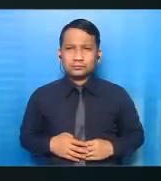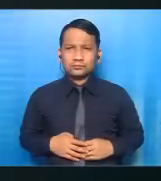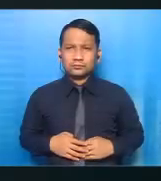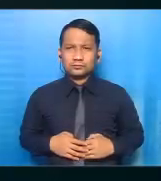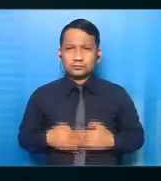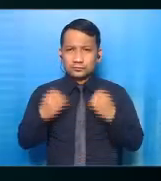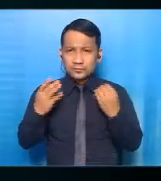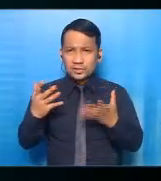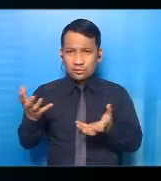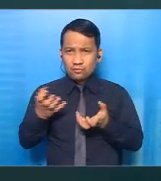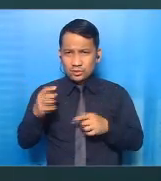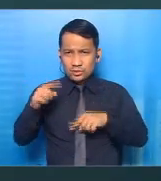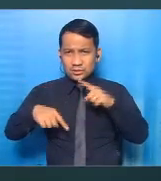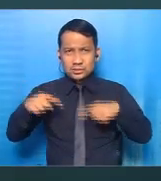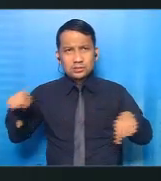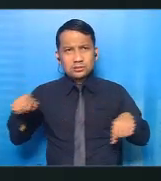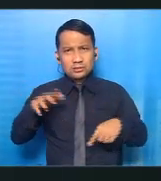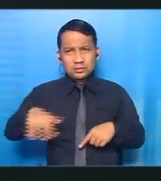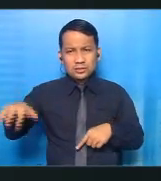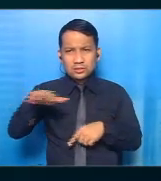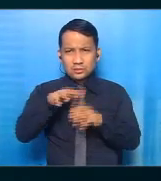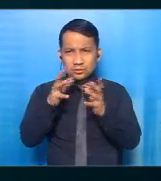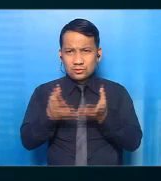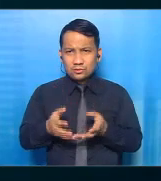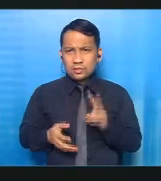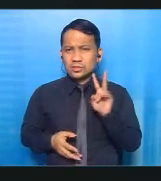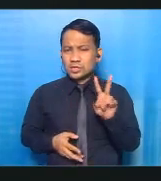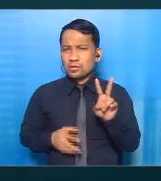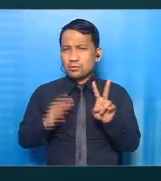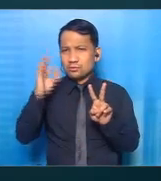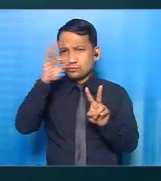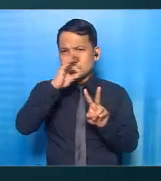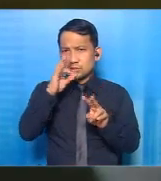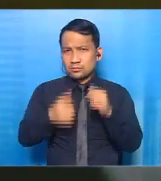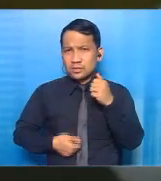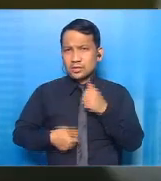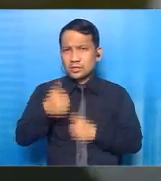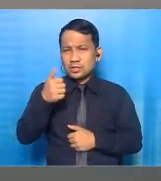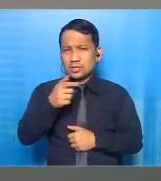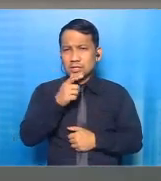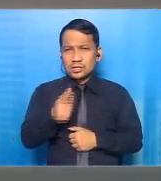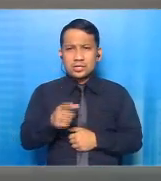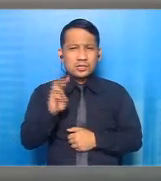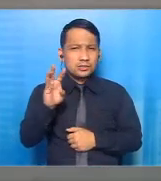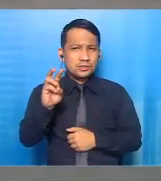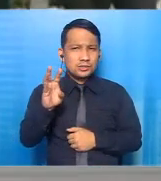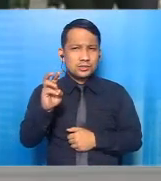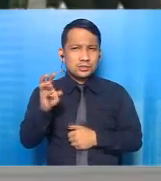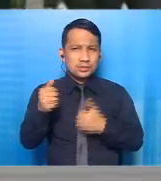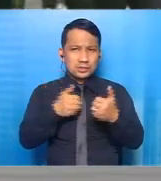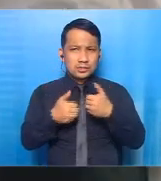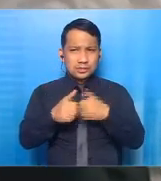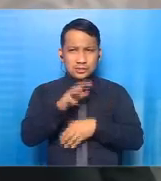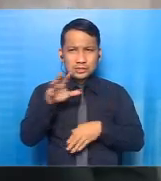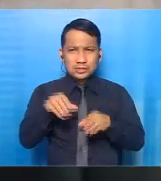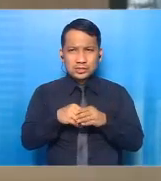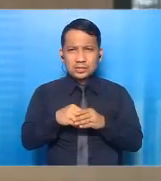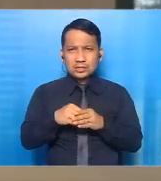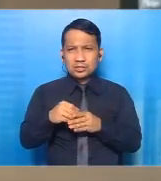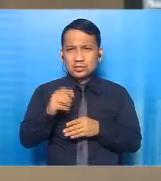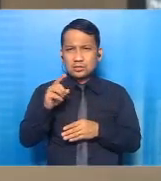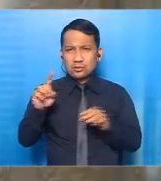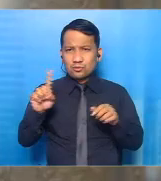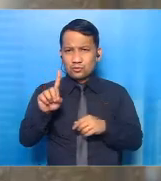libo-libong nagangad sa iba't ibang parte ng mundo, dalawang Pinoy ang maswerteng napabilang sa 16 candidates ng The Apprentice